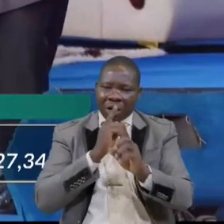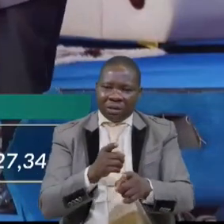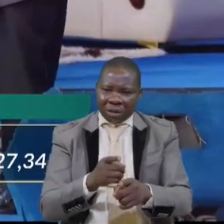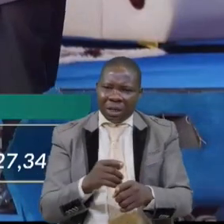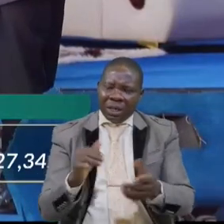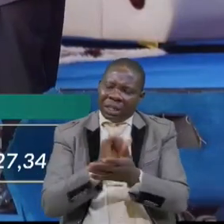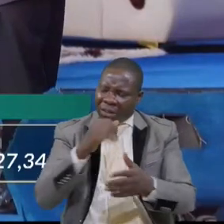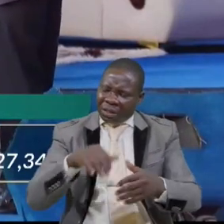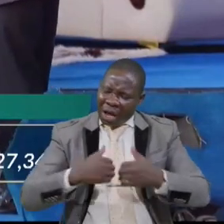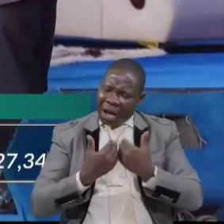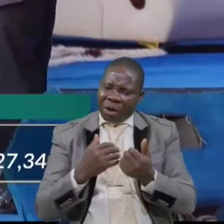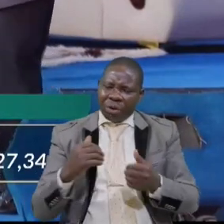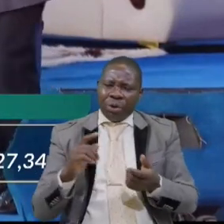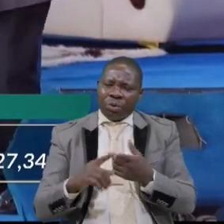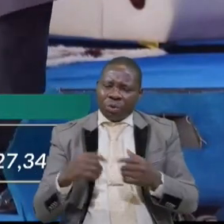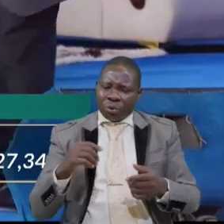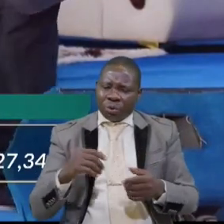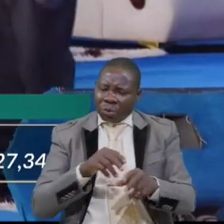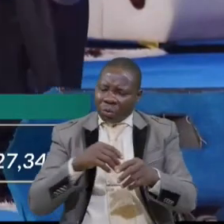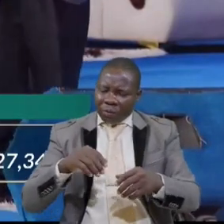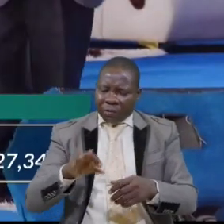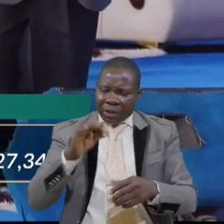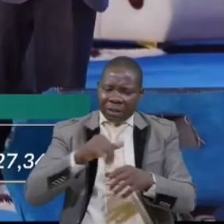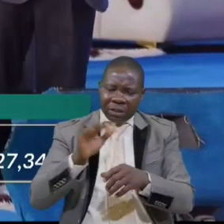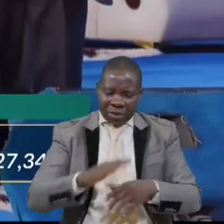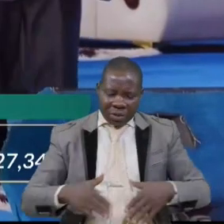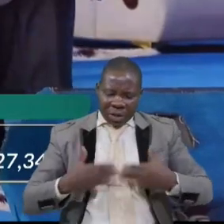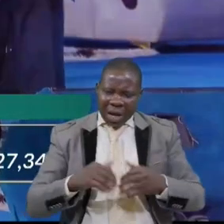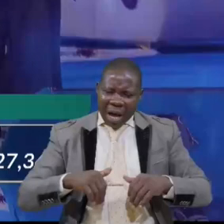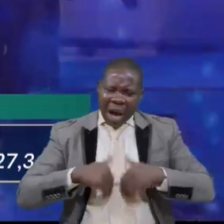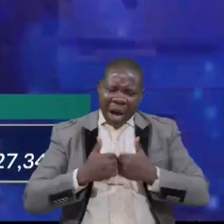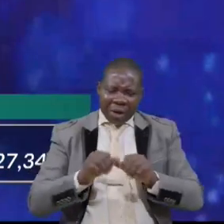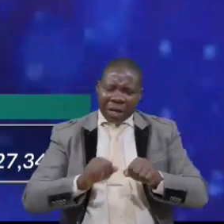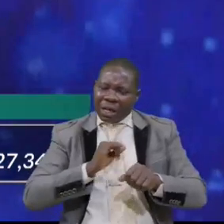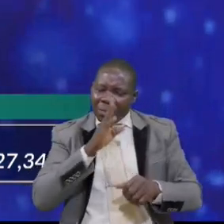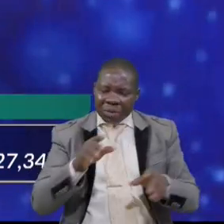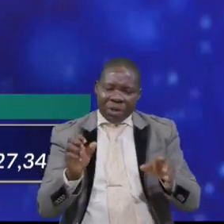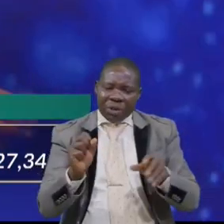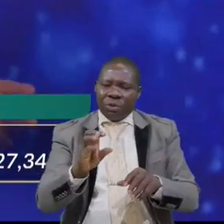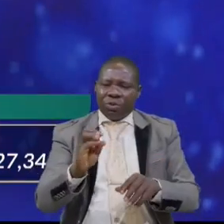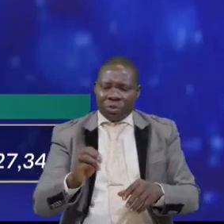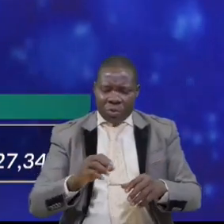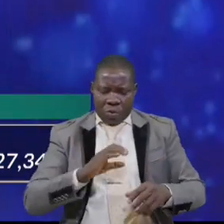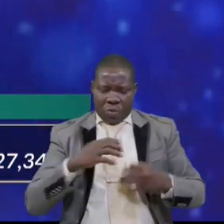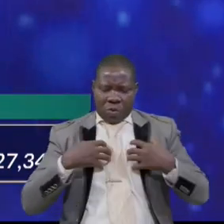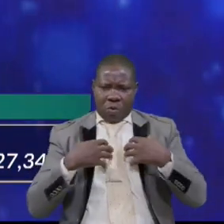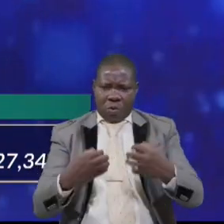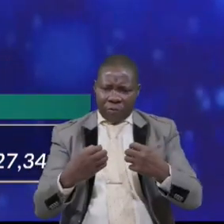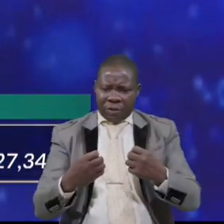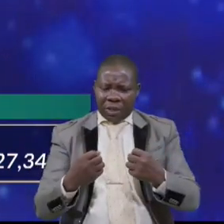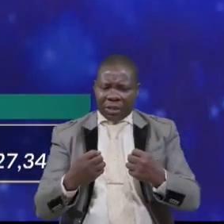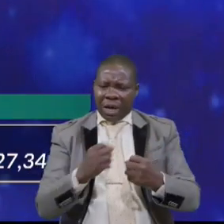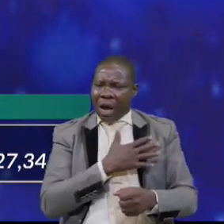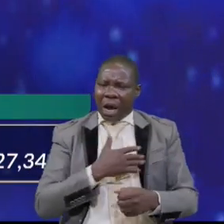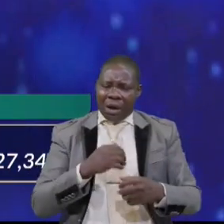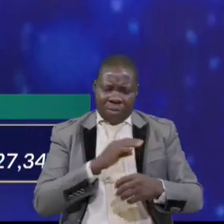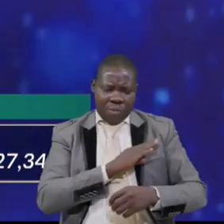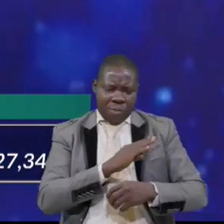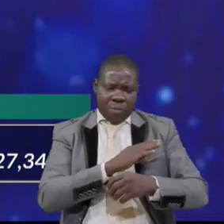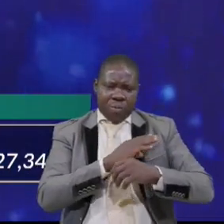devenir si confiant, digne de confiance, que je vais demander du temps. Et Nebuchadnezzar, qui ne voulait même pas donner du temps aux autres, puisse me donner le